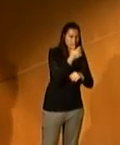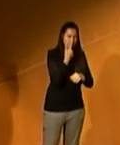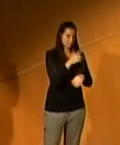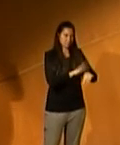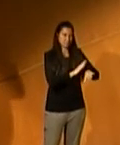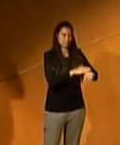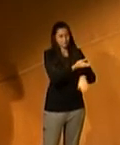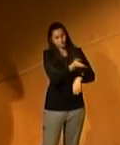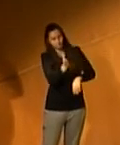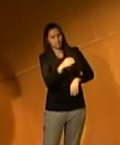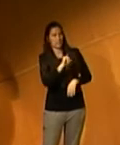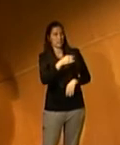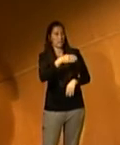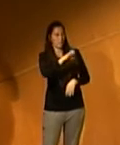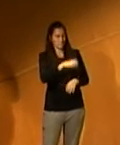IME.